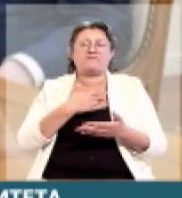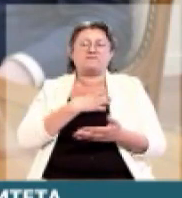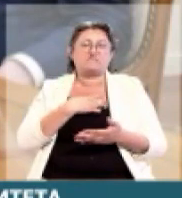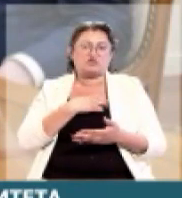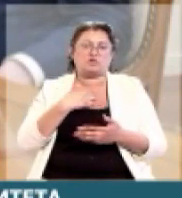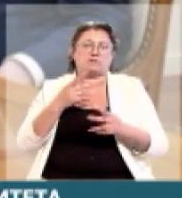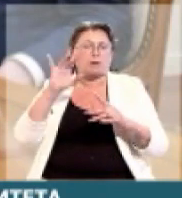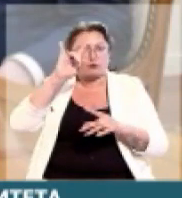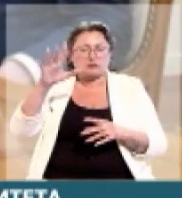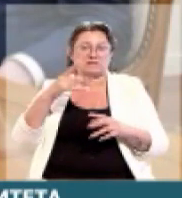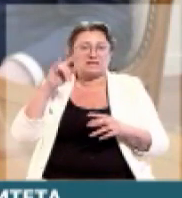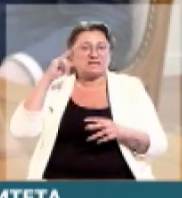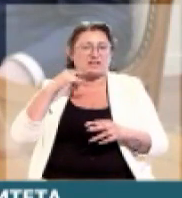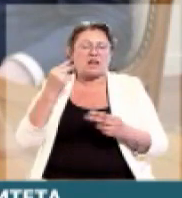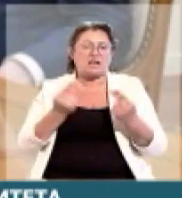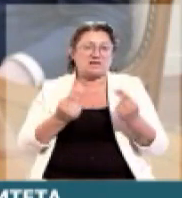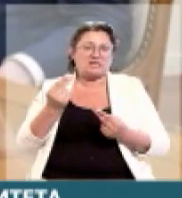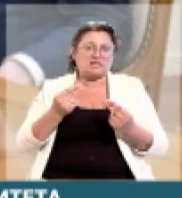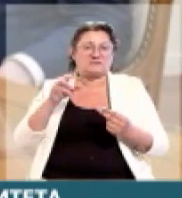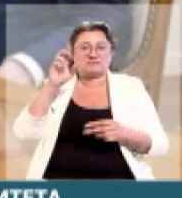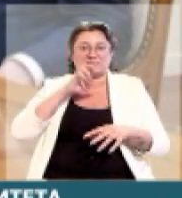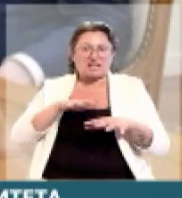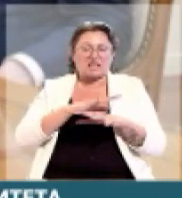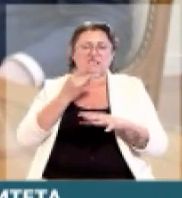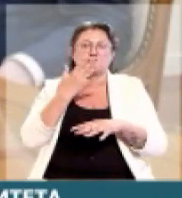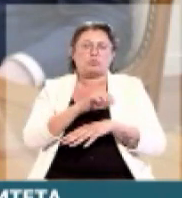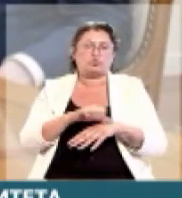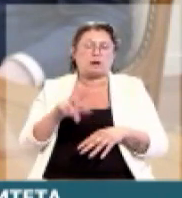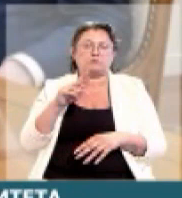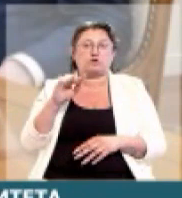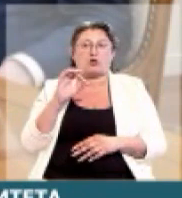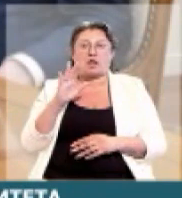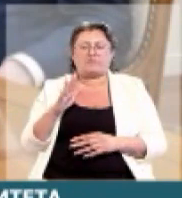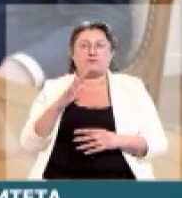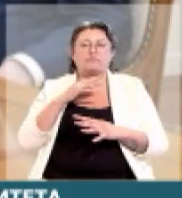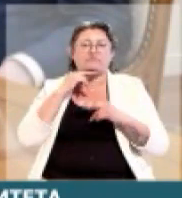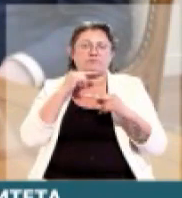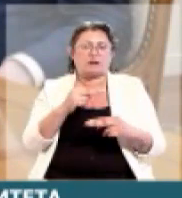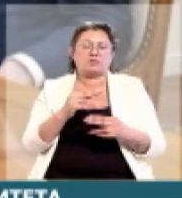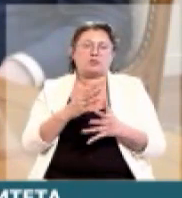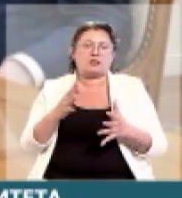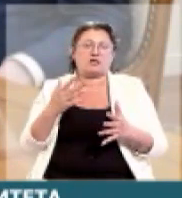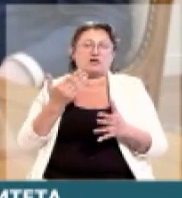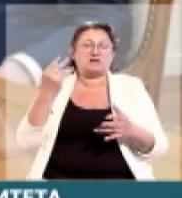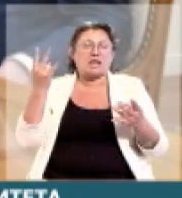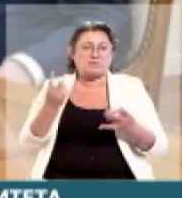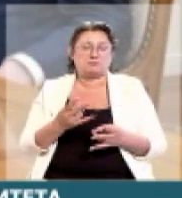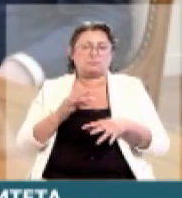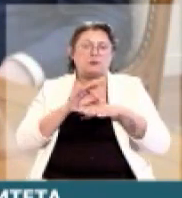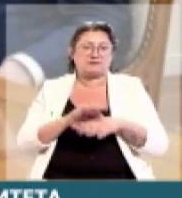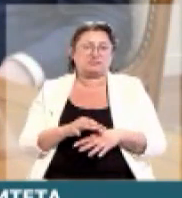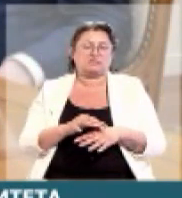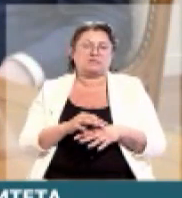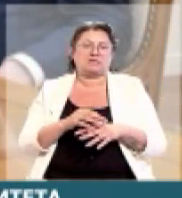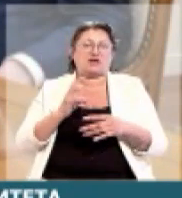дальнейшей популяризации национальной игры в стране и за рубежом. Касым-Жомарт Токаев акцентировал внимание на необходимость